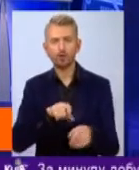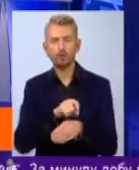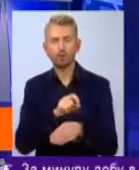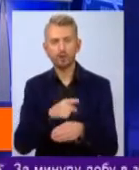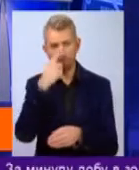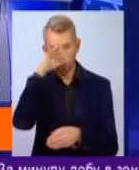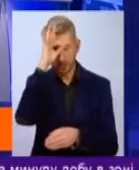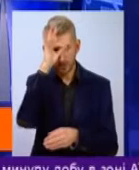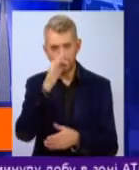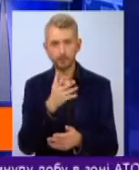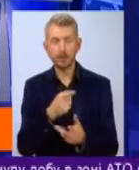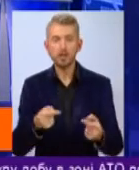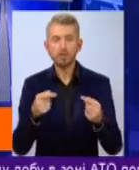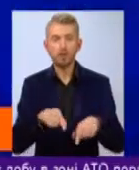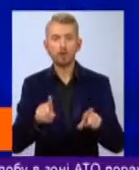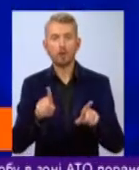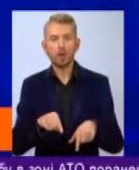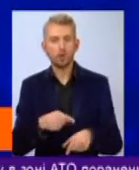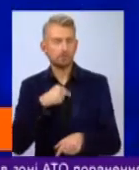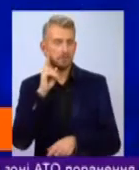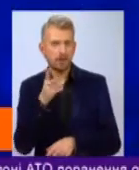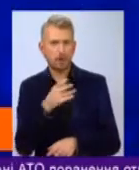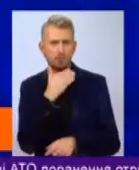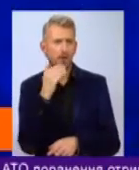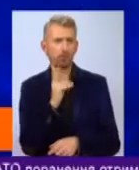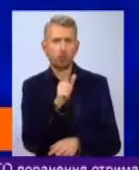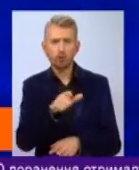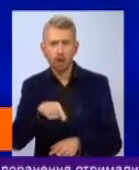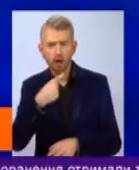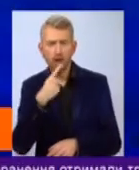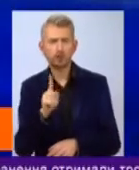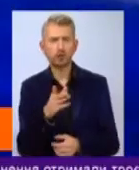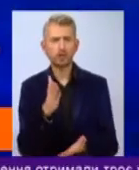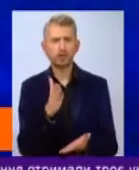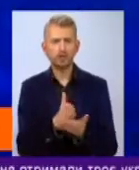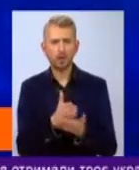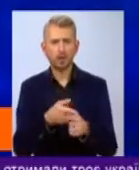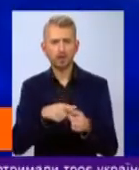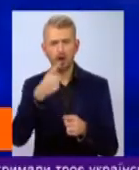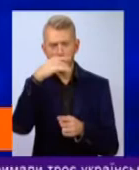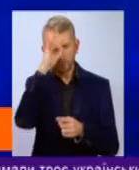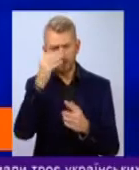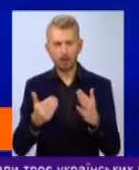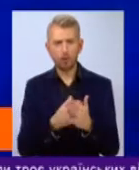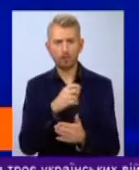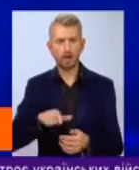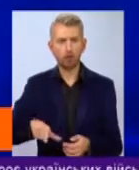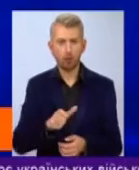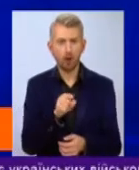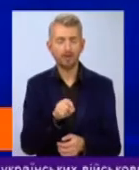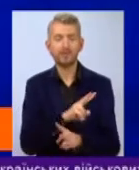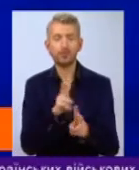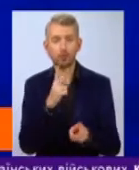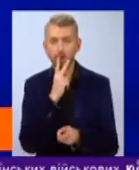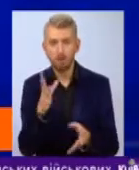поліції, а відповідно також, ну я не знаю, багато хто людей каже, що є оця поліція нова на дорогах, але її ніхто